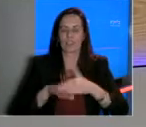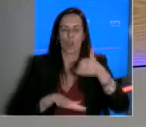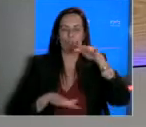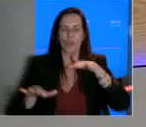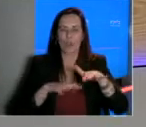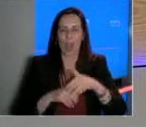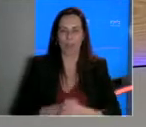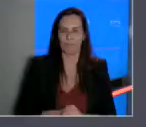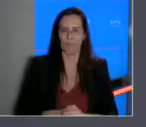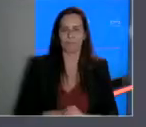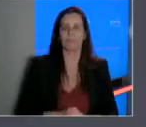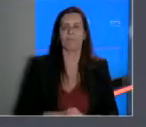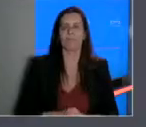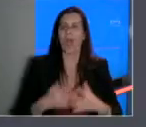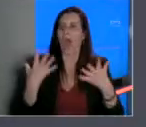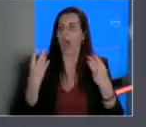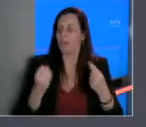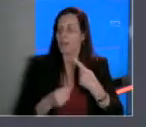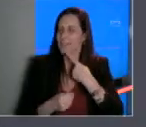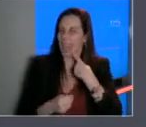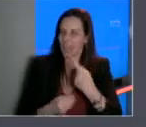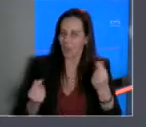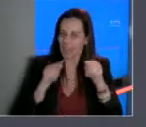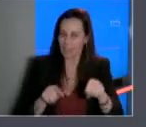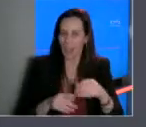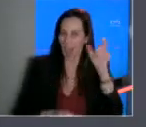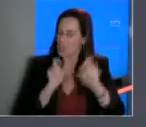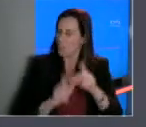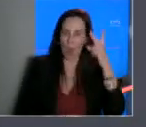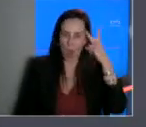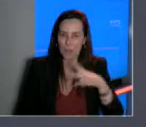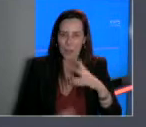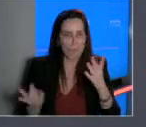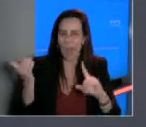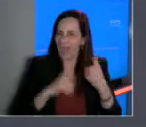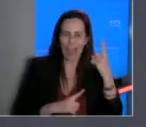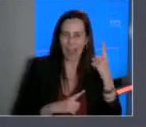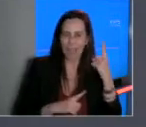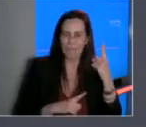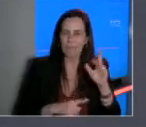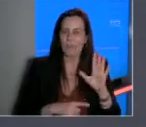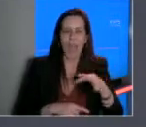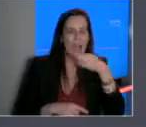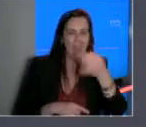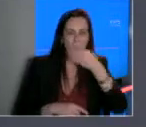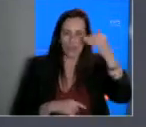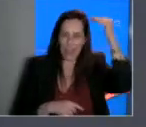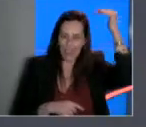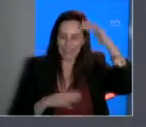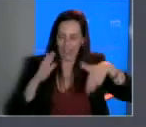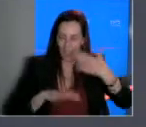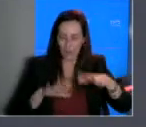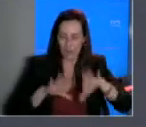הממשלה כנראה. רבות ידובר בצעד הזה. אנשים לא מבינים בדיוק מה קרה כאן. הנאום של גנץ מיד